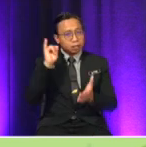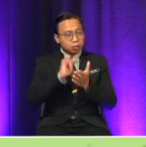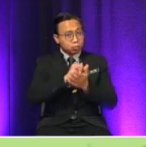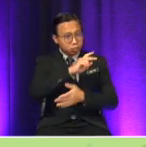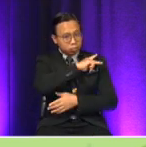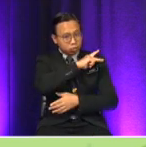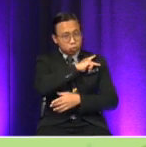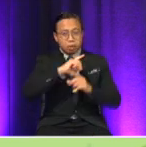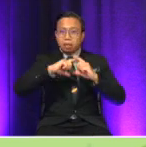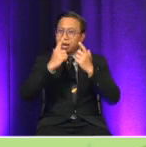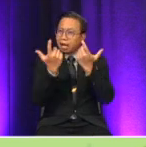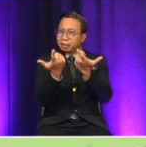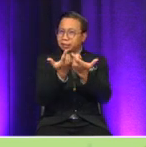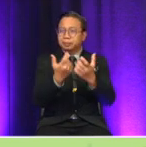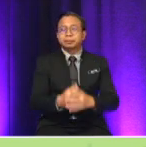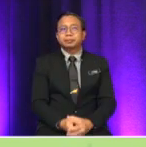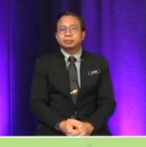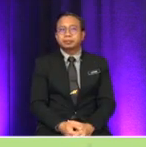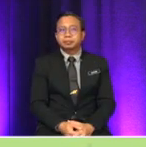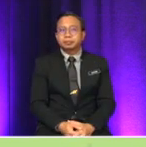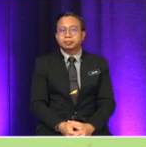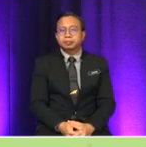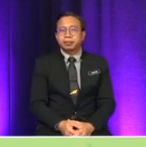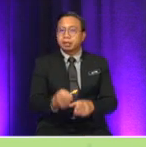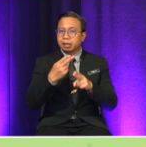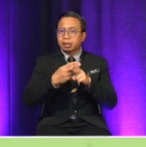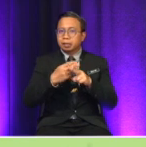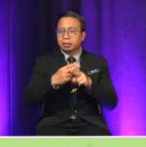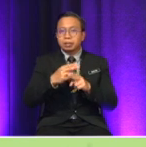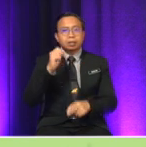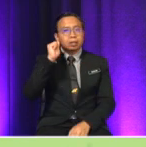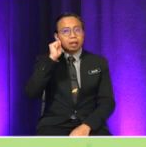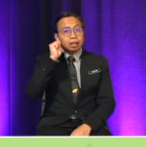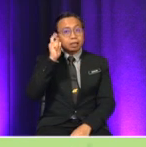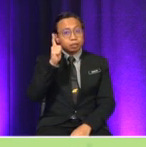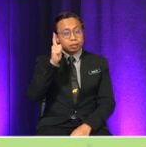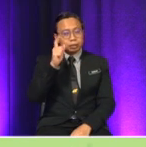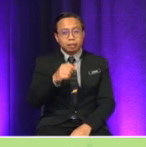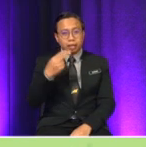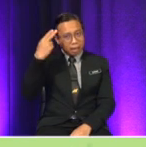tu. Ketua kelas. Ya, okey. Nama dia Alisha. Hai Alisha.